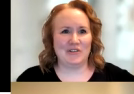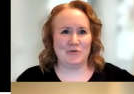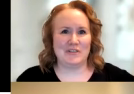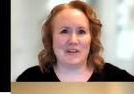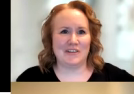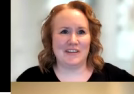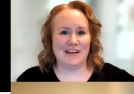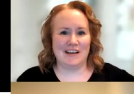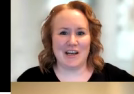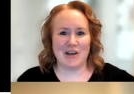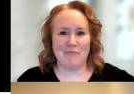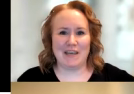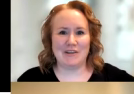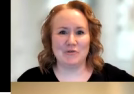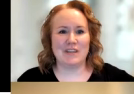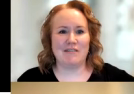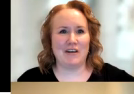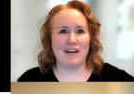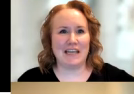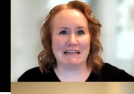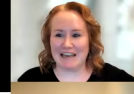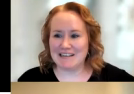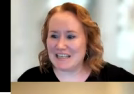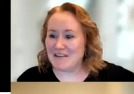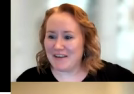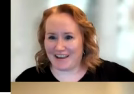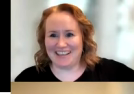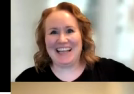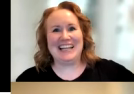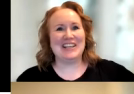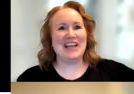Ja, tusen takk til dere begge to. Det var